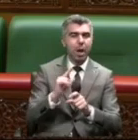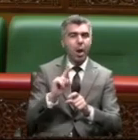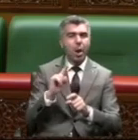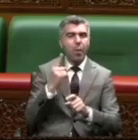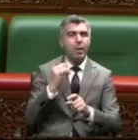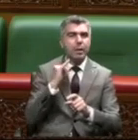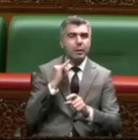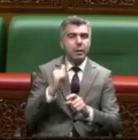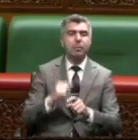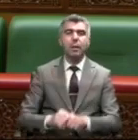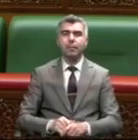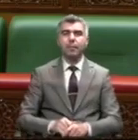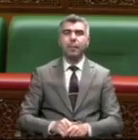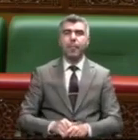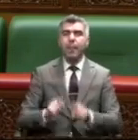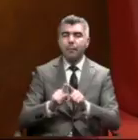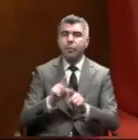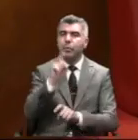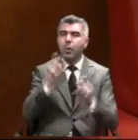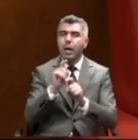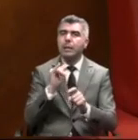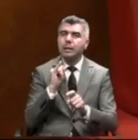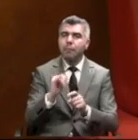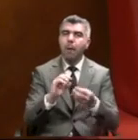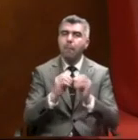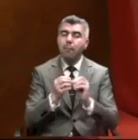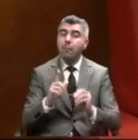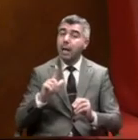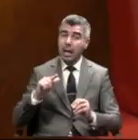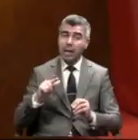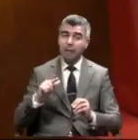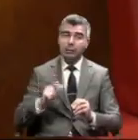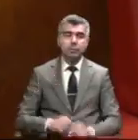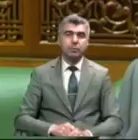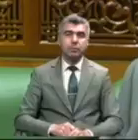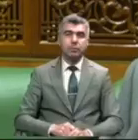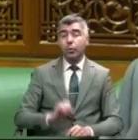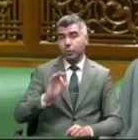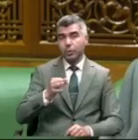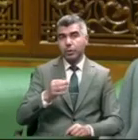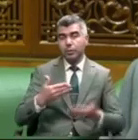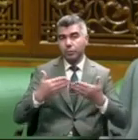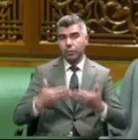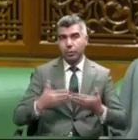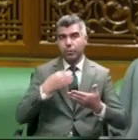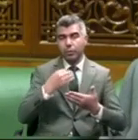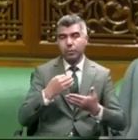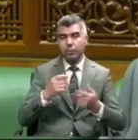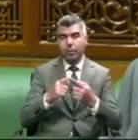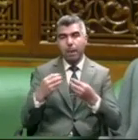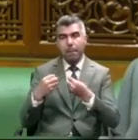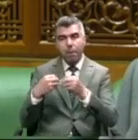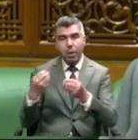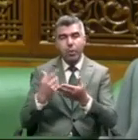الاخير اللي غادي يطرح هذا السؤال وما دام انه المشكل راه كاين طبعا حنا كنهضرو على المواد الاستهلاكيه